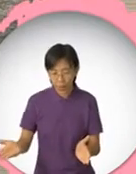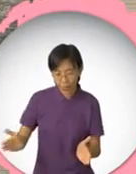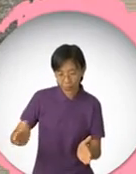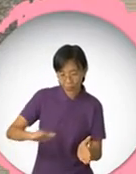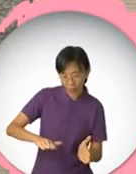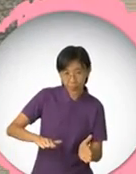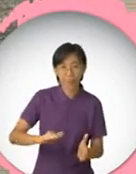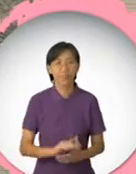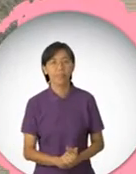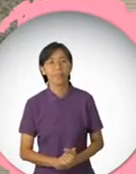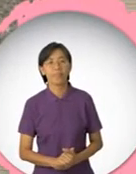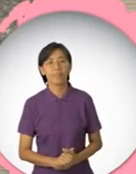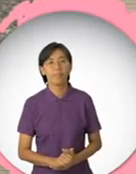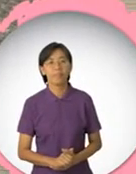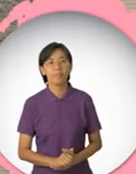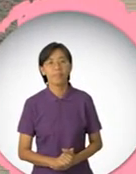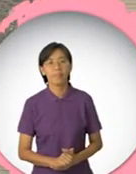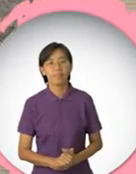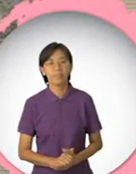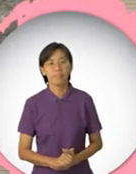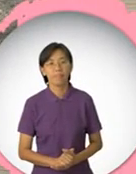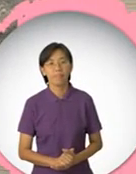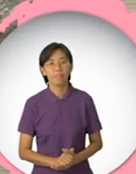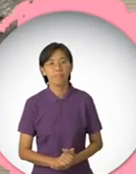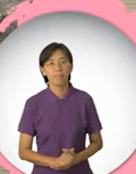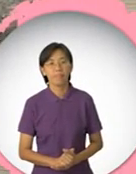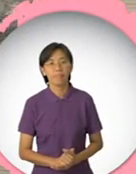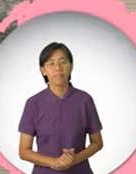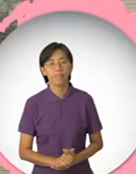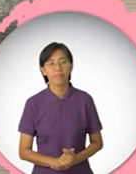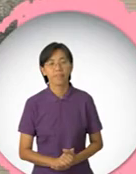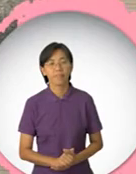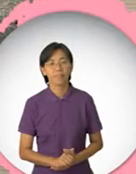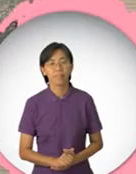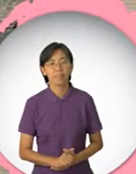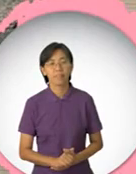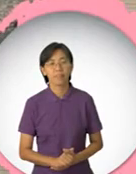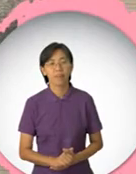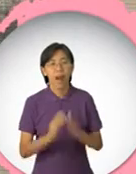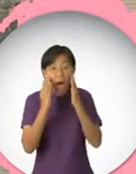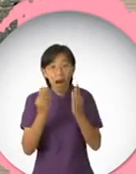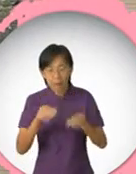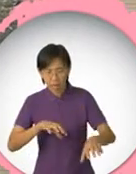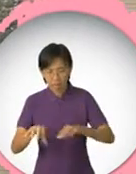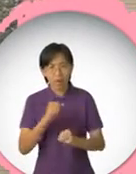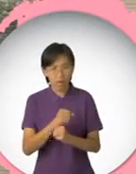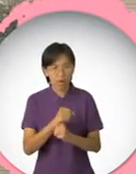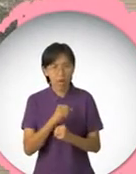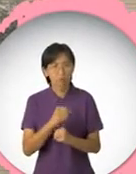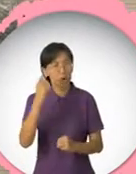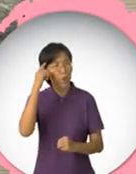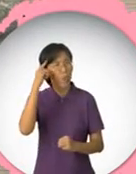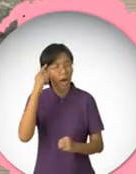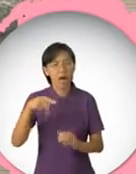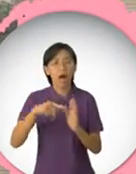อย ๆนี่คือการเตรียมแป้งพายชนิดนี้นะครับซึ่งสามารถนำไปใช้กับพาย อื่นๆ